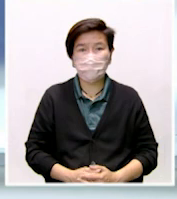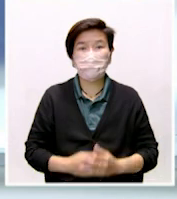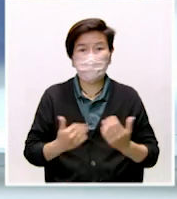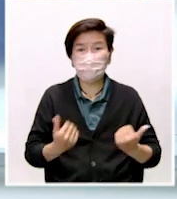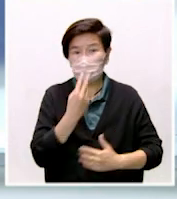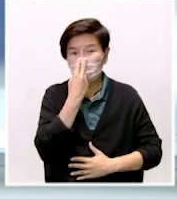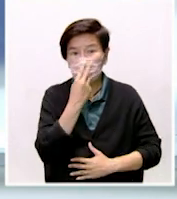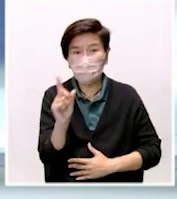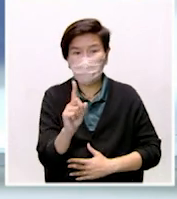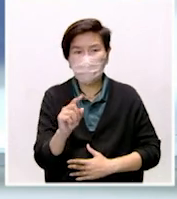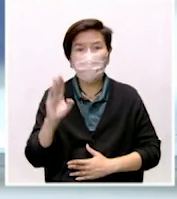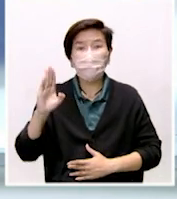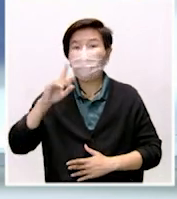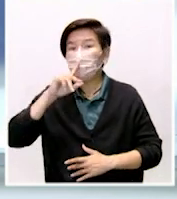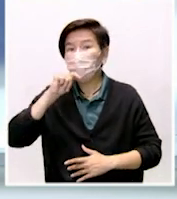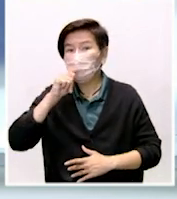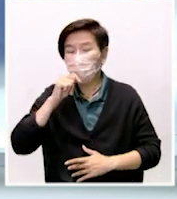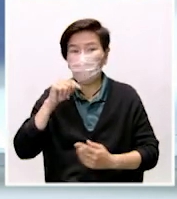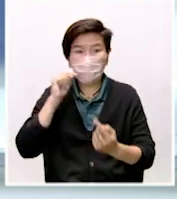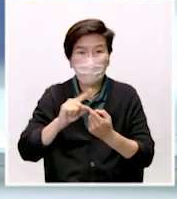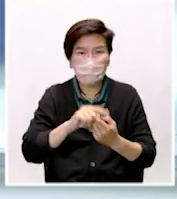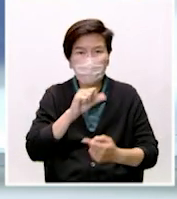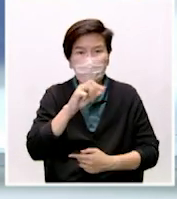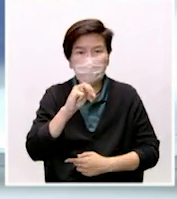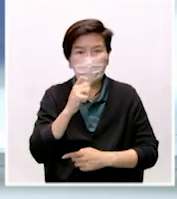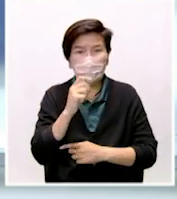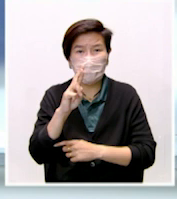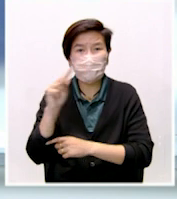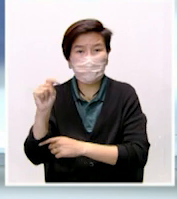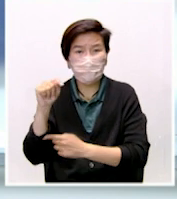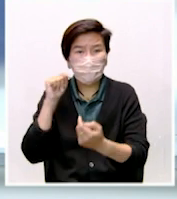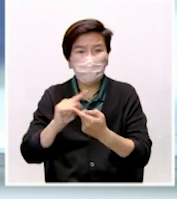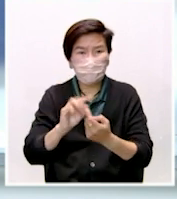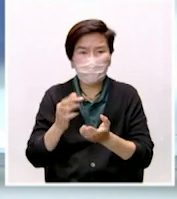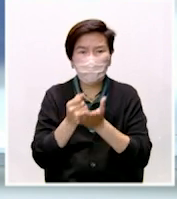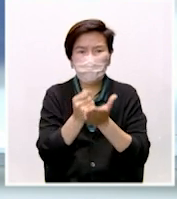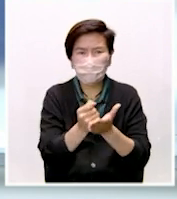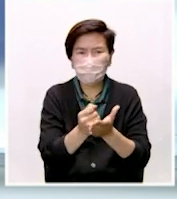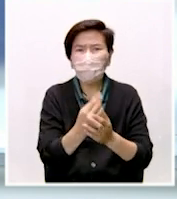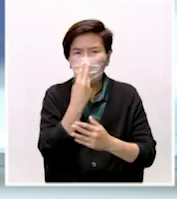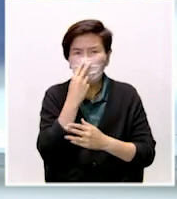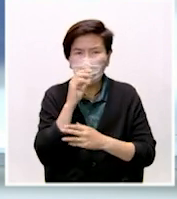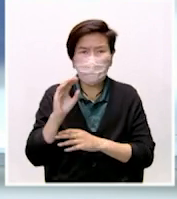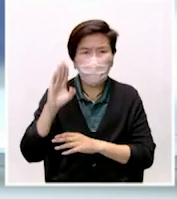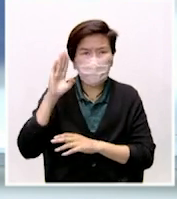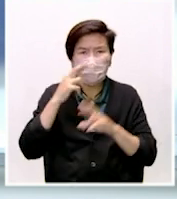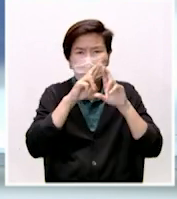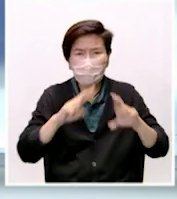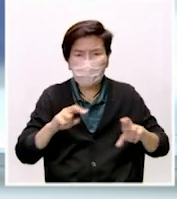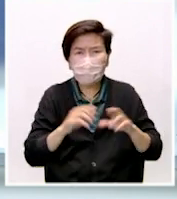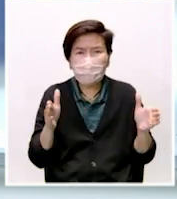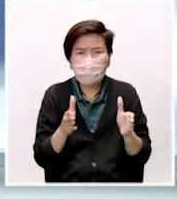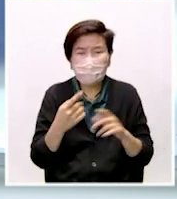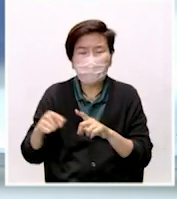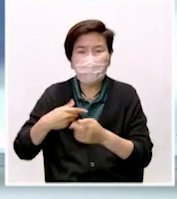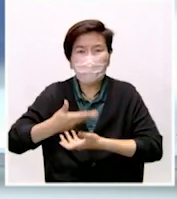มาติดตามศักยภาพของ True นะคะสำหรับ True Smart Merchant ผู้ช่วยร้านค้ายุคใหม่ค่ะติดอาวุธให้กับเหล่าผู้ประกอบการรายย่อยให้สาม